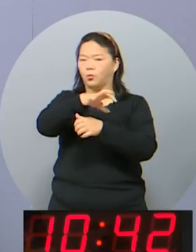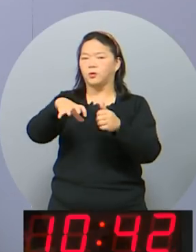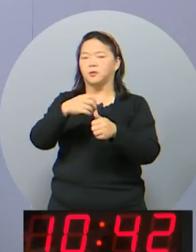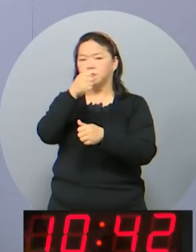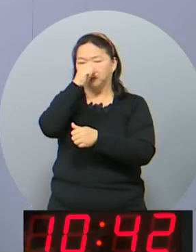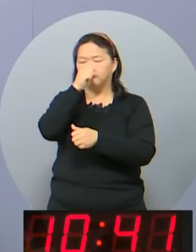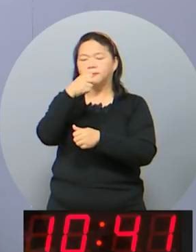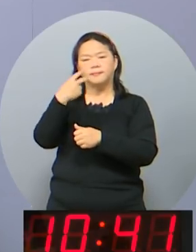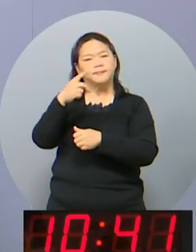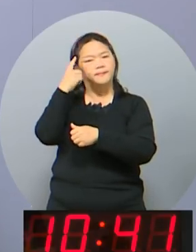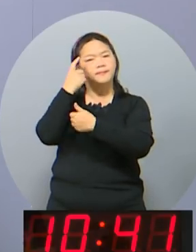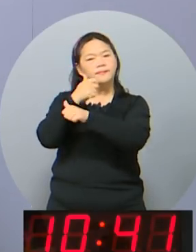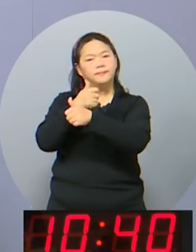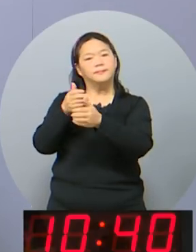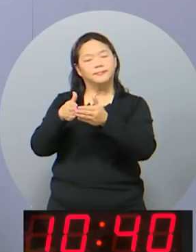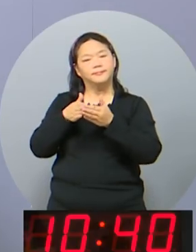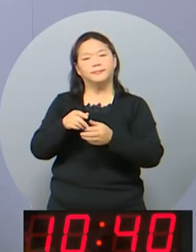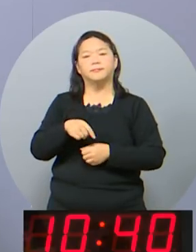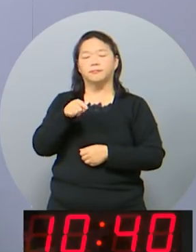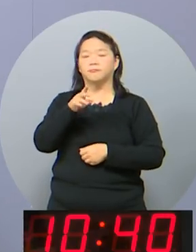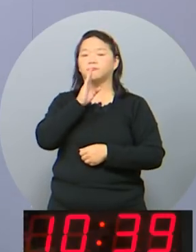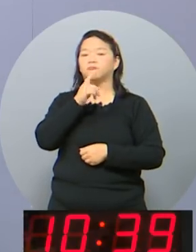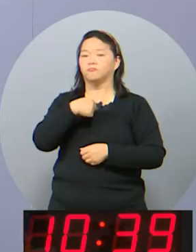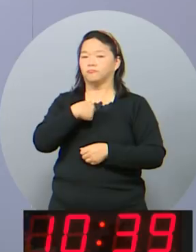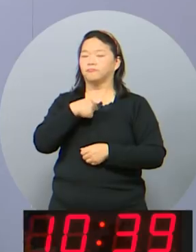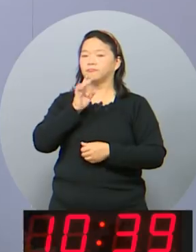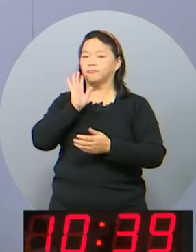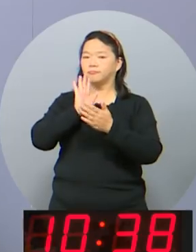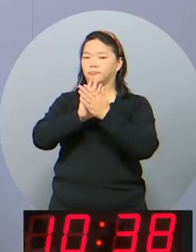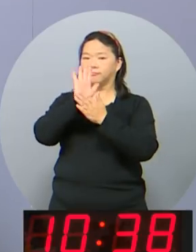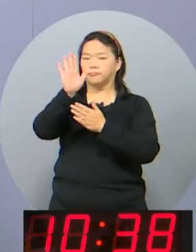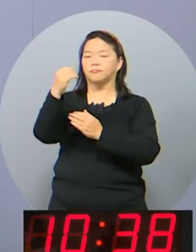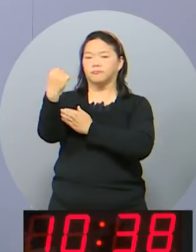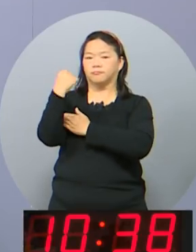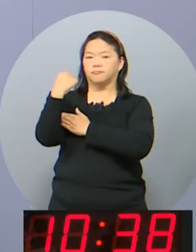来思考的所以这些都是伟杰未来要